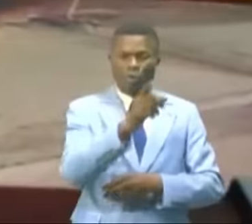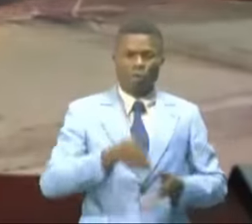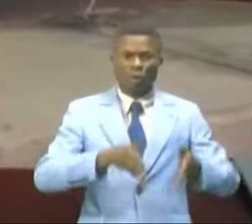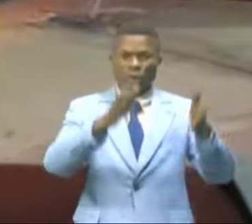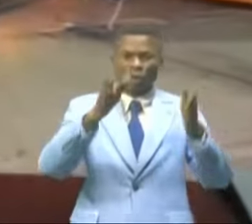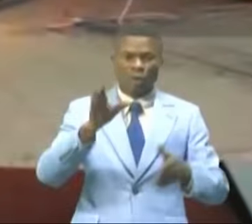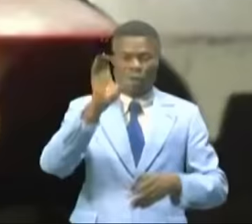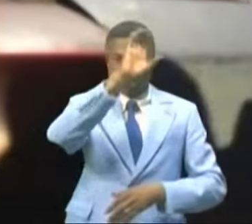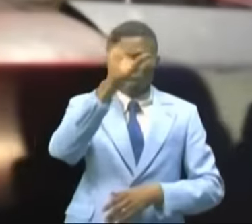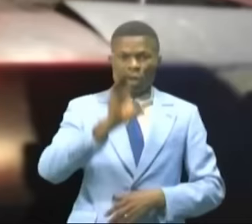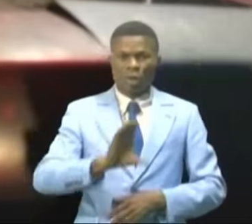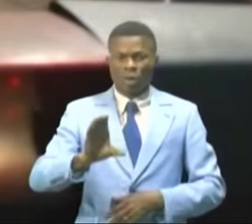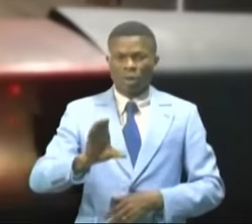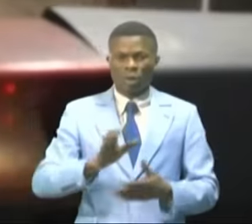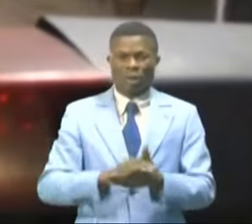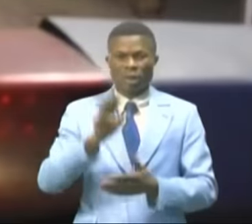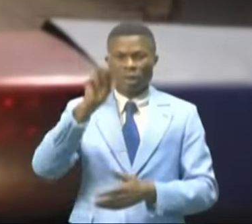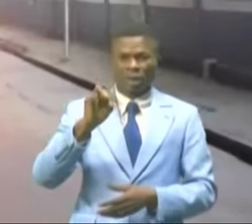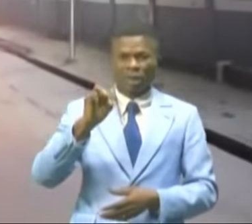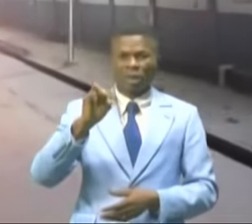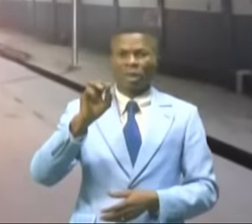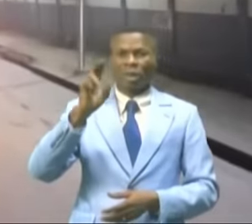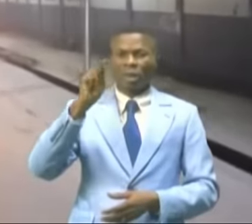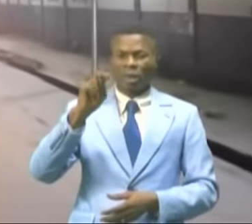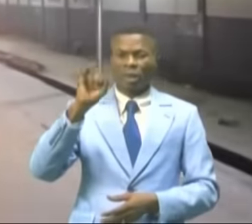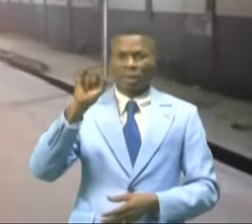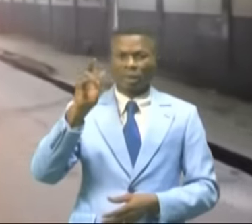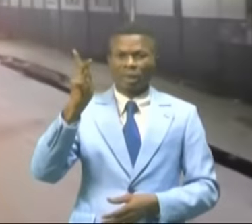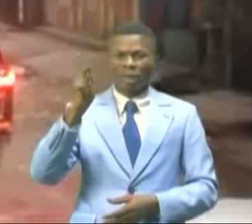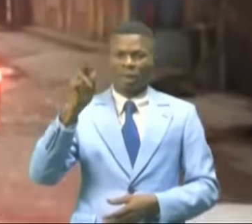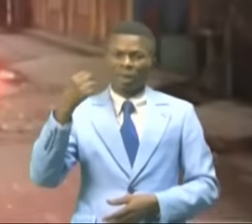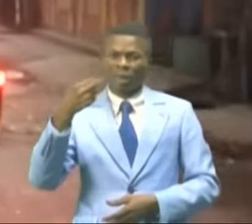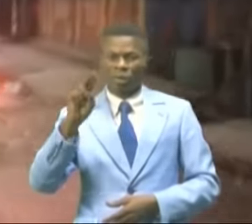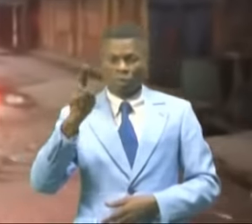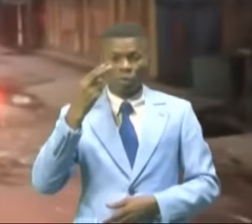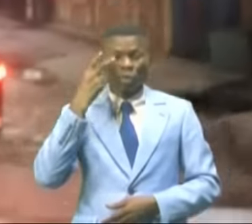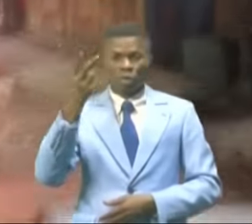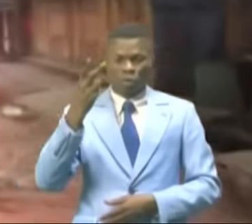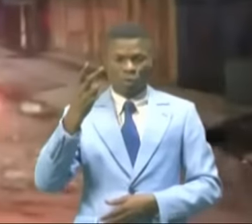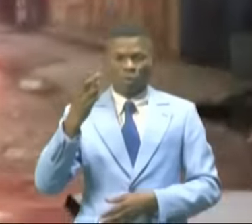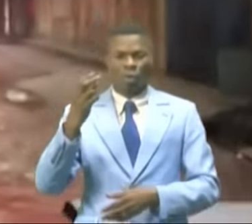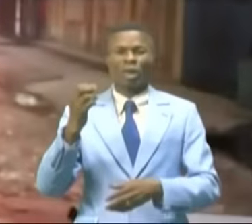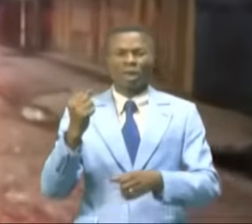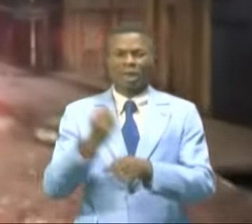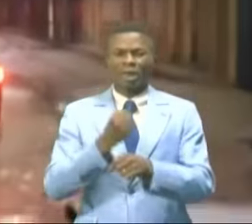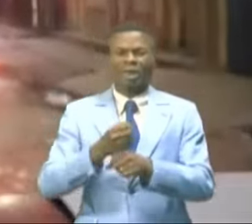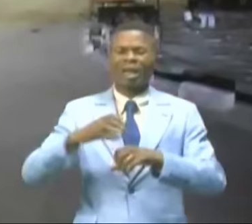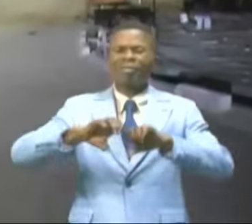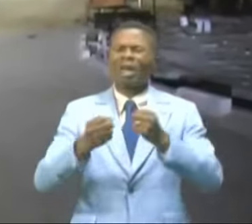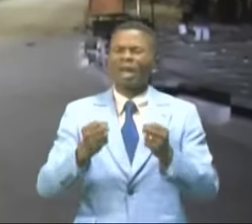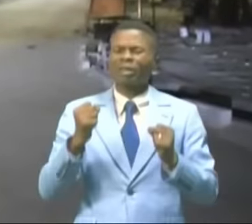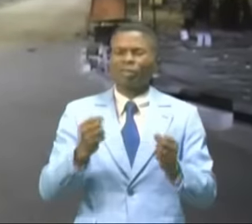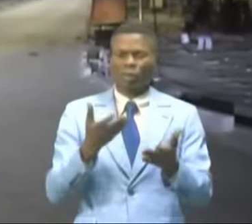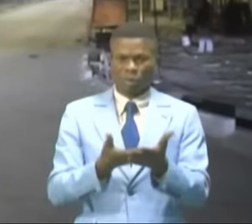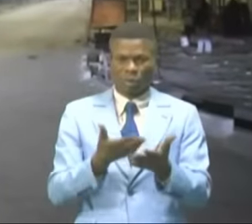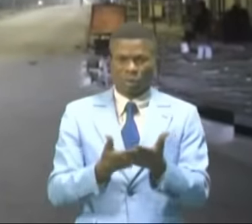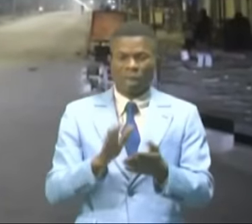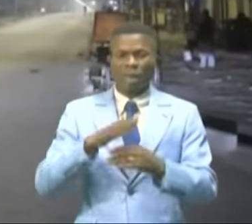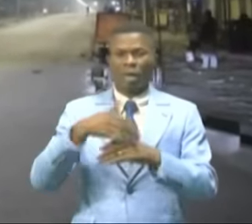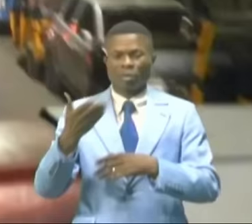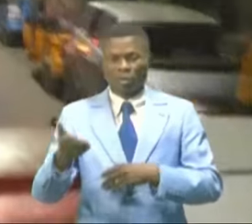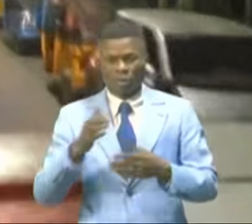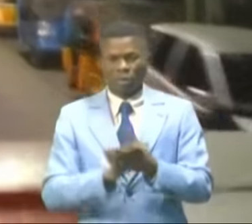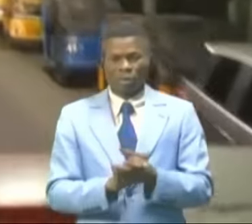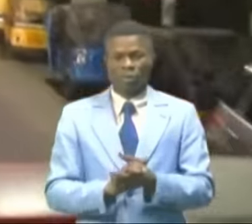colonel Ebeya, Nyangwe, Kabinda et Kabambar pour voir l'état des délabrements de ces axes routiers. Juste après,